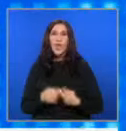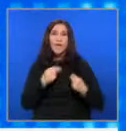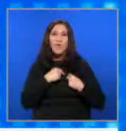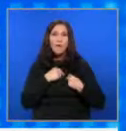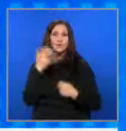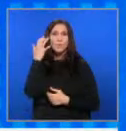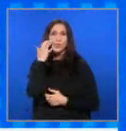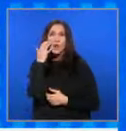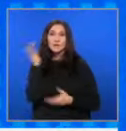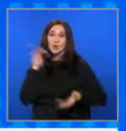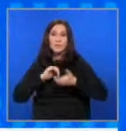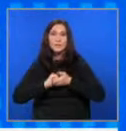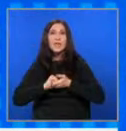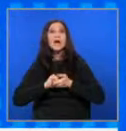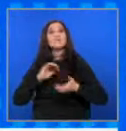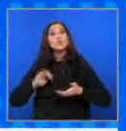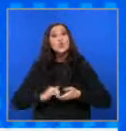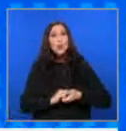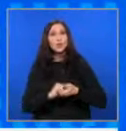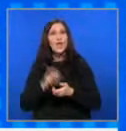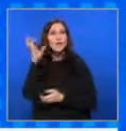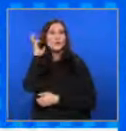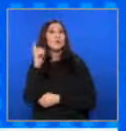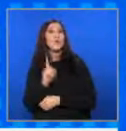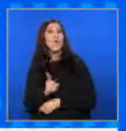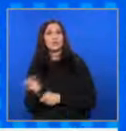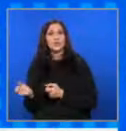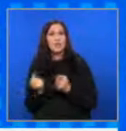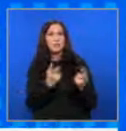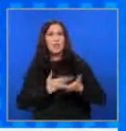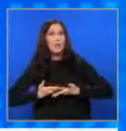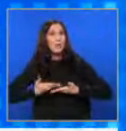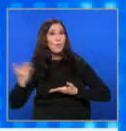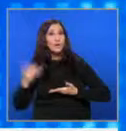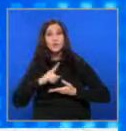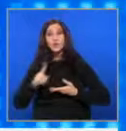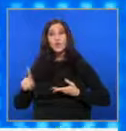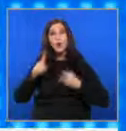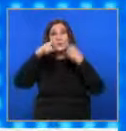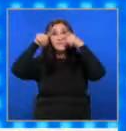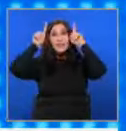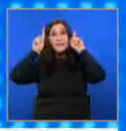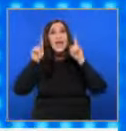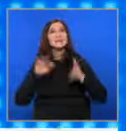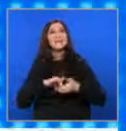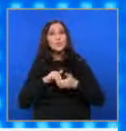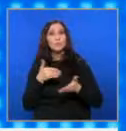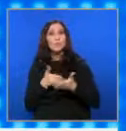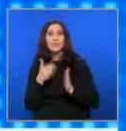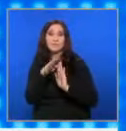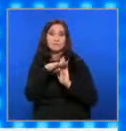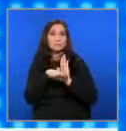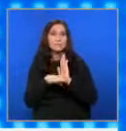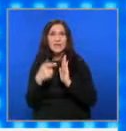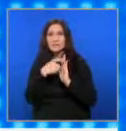Миряни от Бургас се обединиха в сдружение, от името на което ще изпратят декларация до Светия Синод против списъка с кандидати